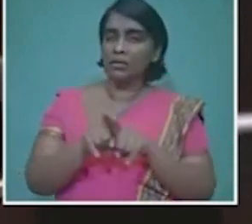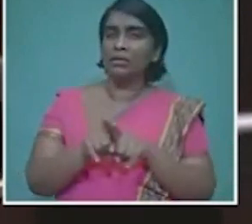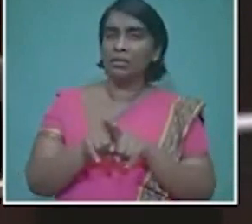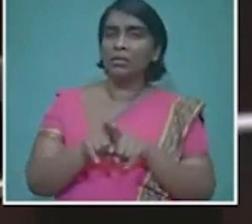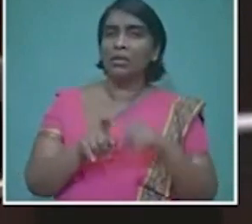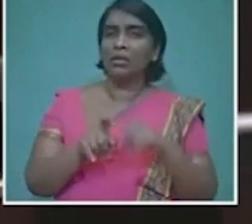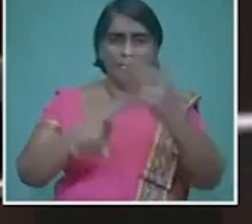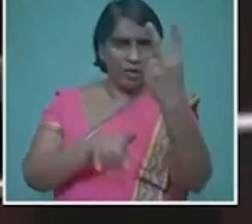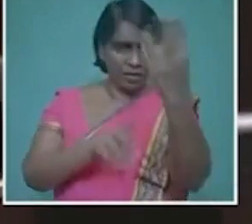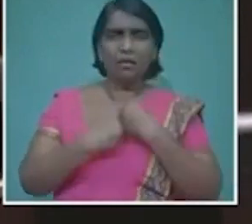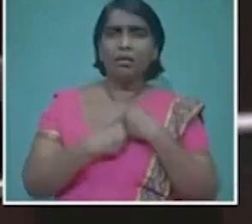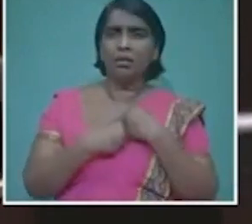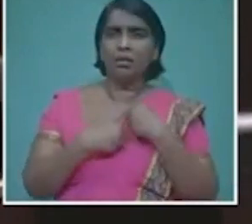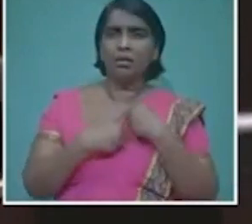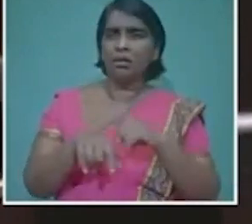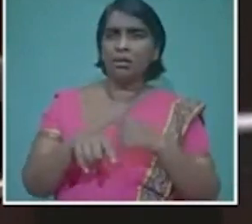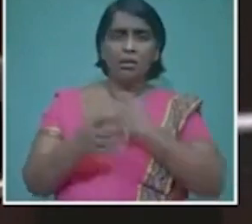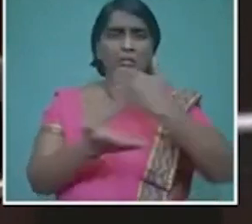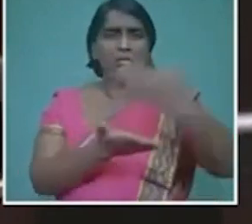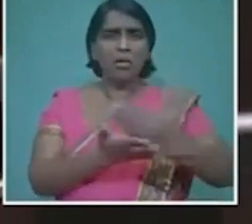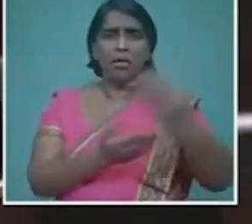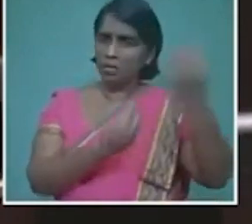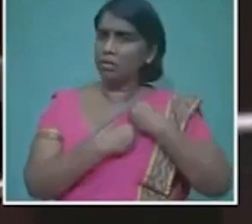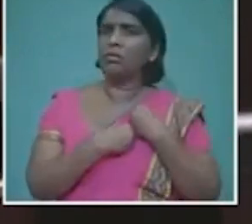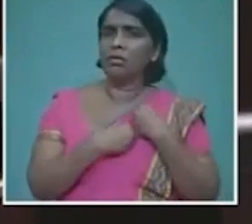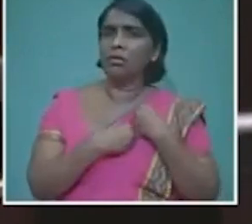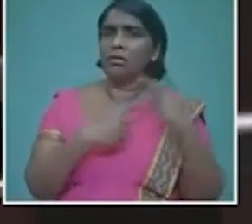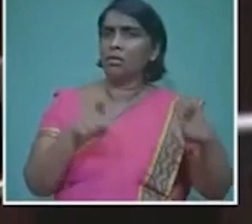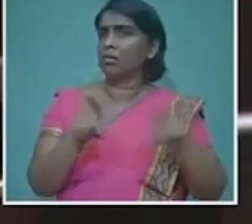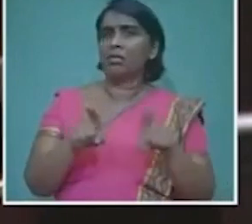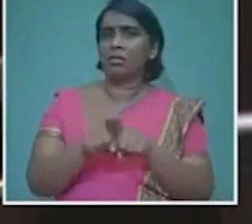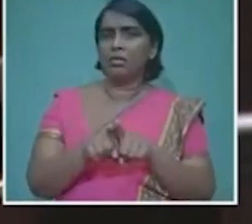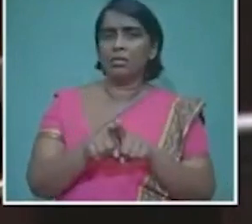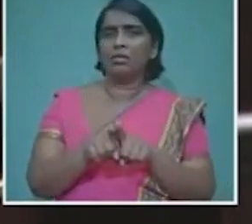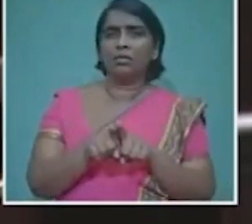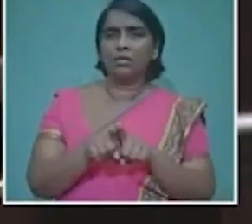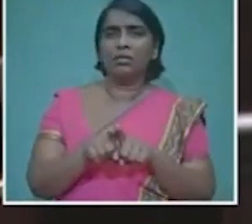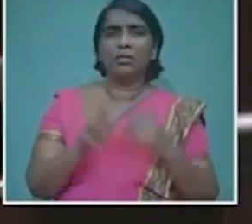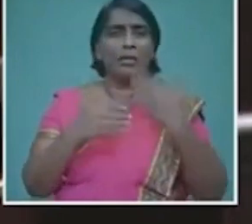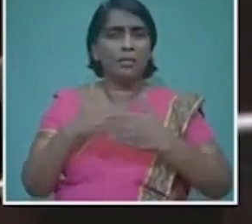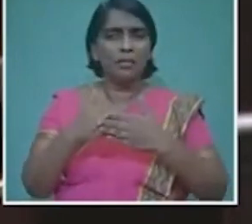කරුවන්තමා විනාඩි 2ක් දෙන්න මට අවසන් කරන්න බාධා කරන්න දුන්නා දෙන්න. මේ ළඟට ගරු මහින්දානන්ද